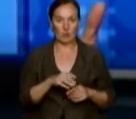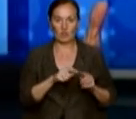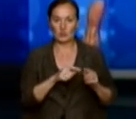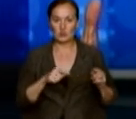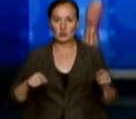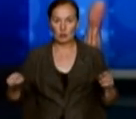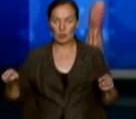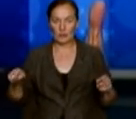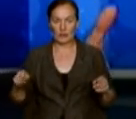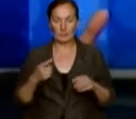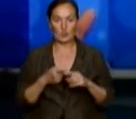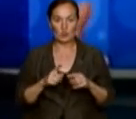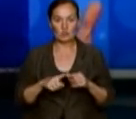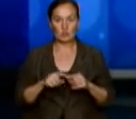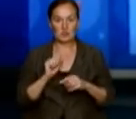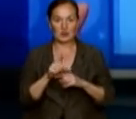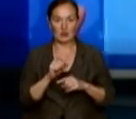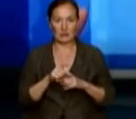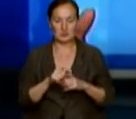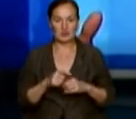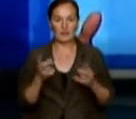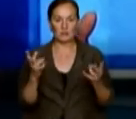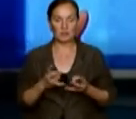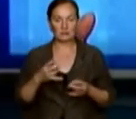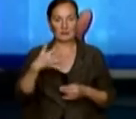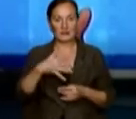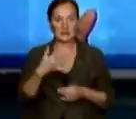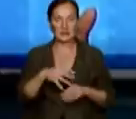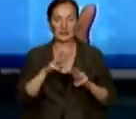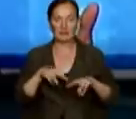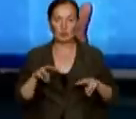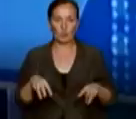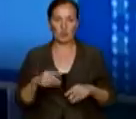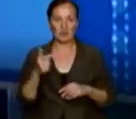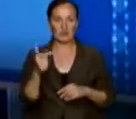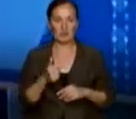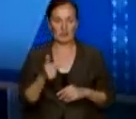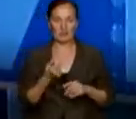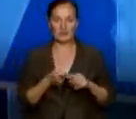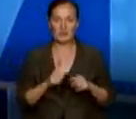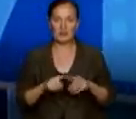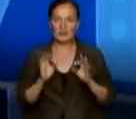цього ландшафтного заказника потрібно 50 мільйонів гривень. Чи це правильна сума